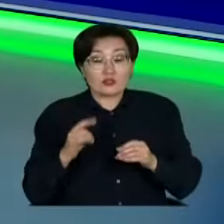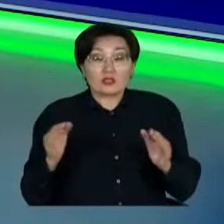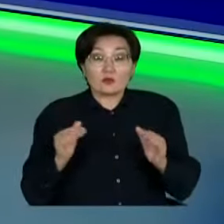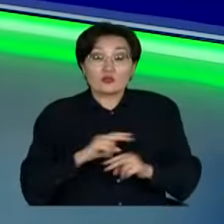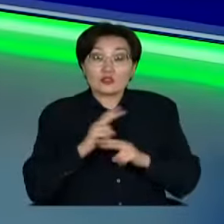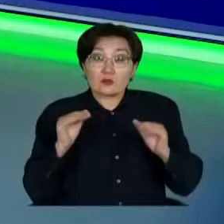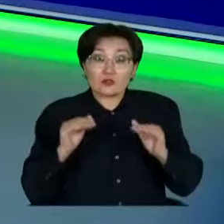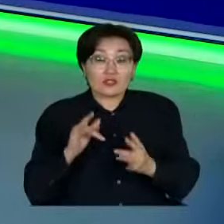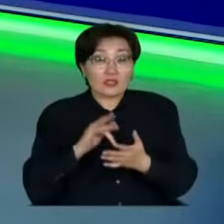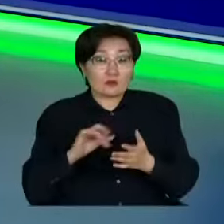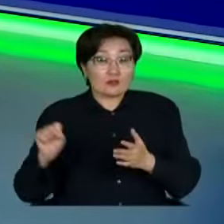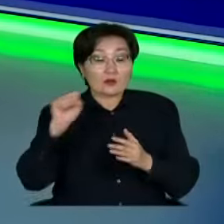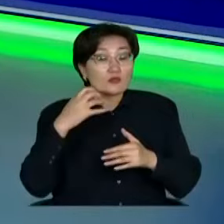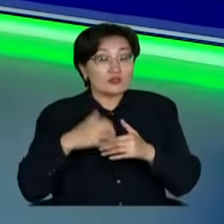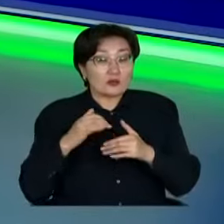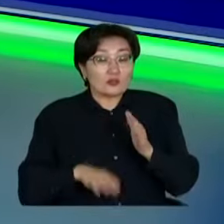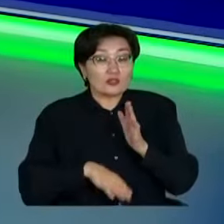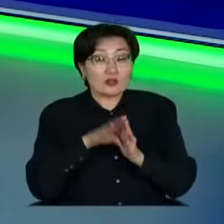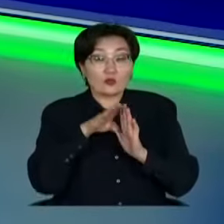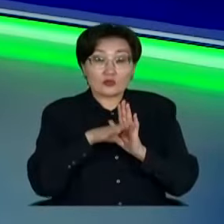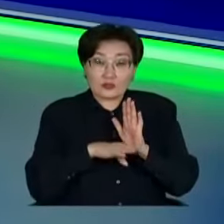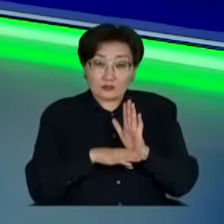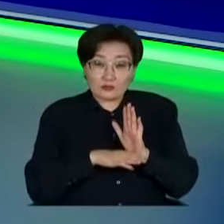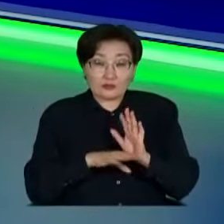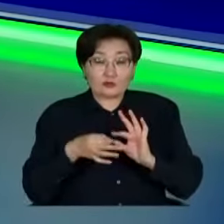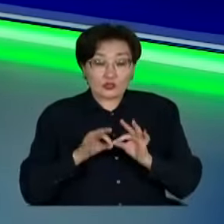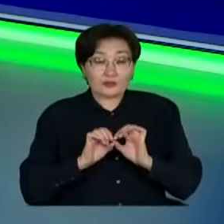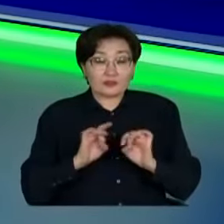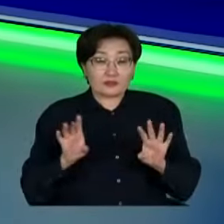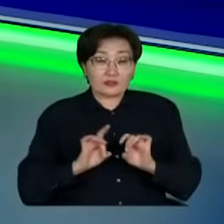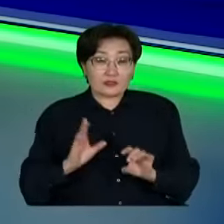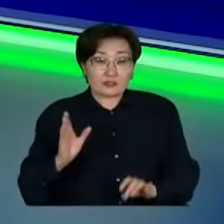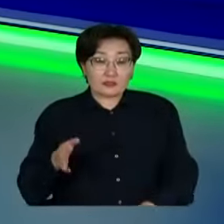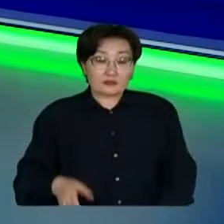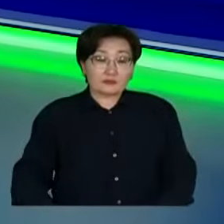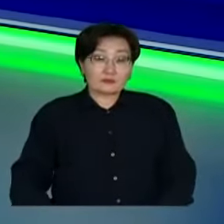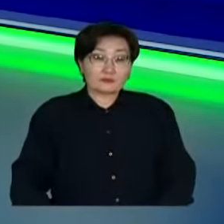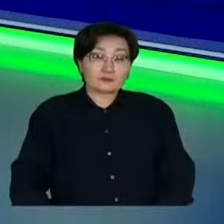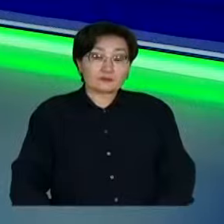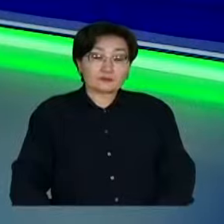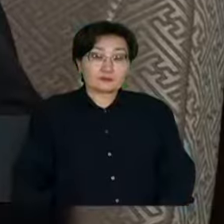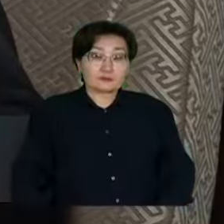азаюы Орталық Азия елдерінің арасында үздік көрсеткіш екен. Толығырақ Жансая Олжабектің бейне материалында.